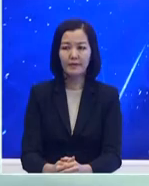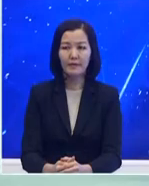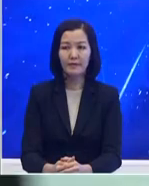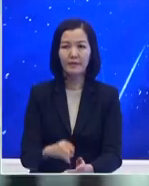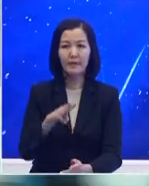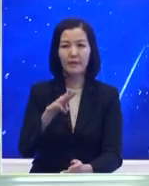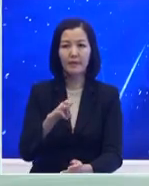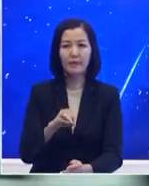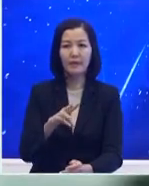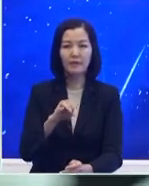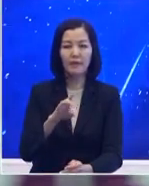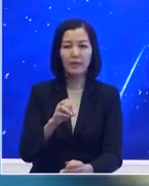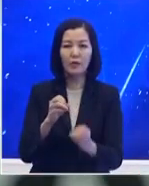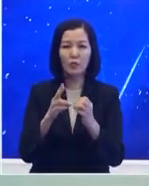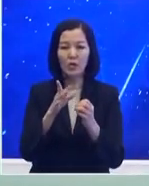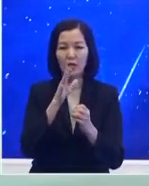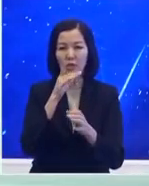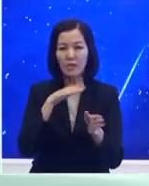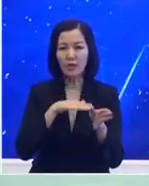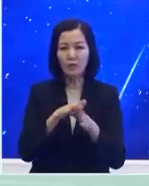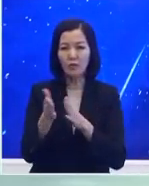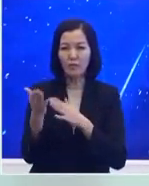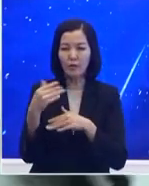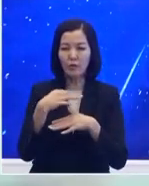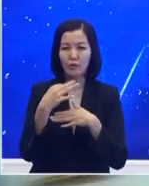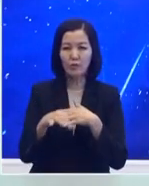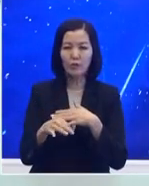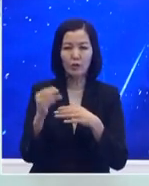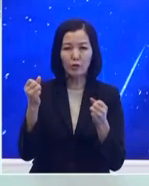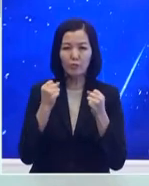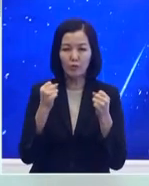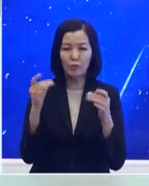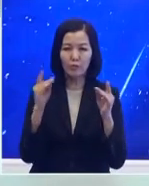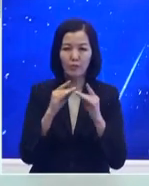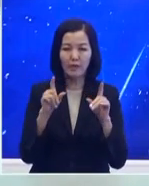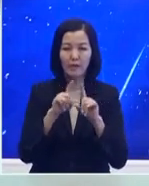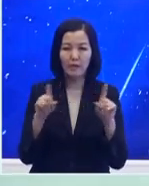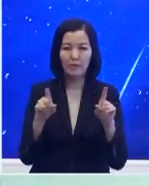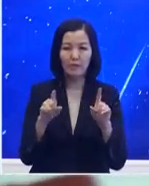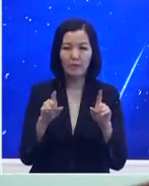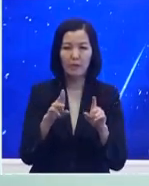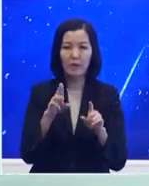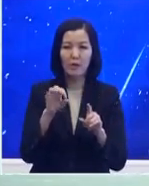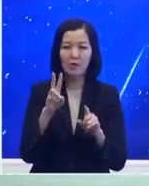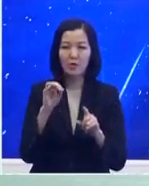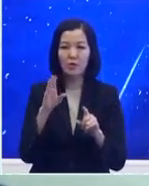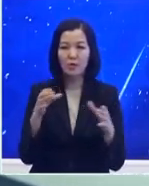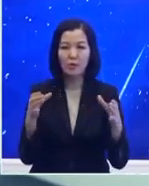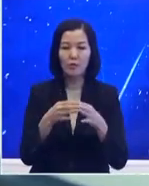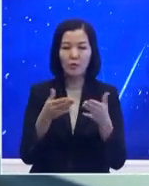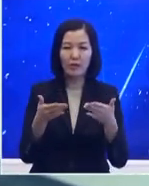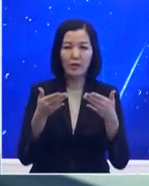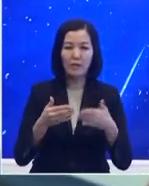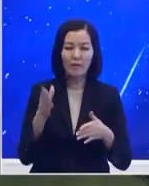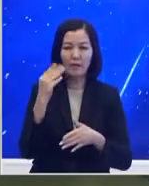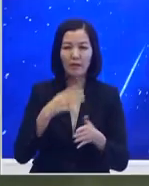Темірлан Жаңабай биыл 12 жасқа толып отыр. Ол былтыр күзде мамандандырылған балалар және жасөспірімдер спорт мектебінің шорт-трек бөліміне қабылданды. Содан бері